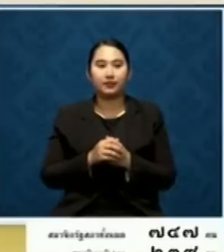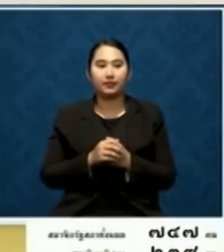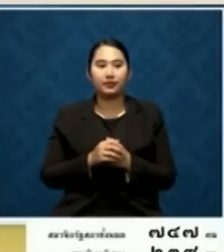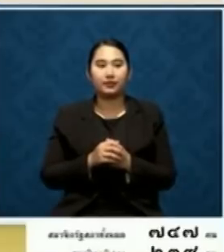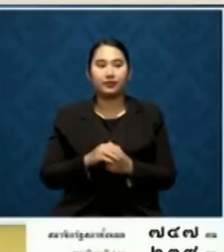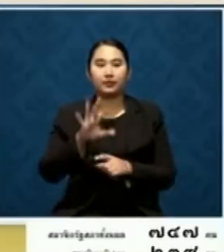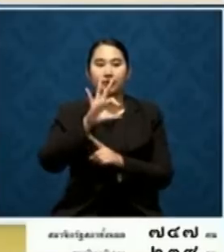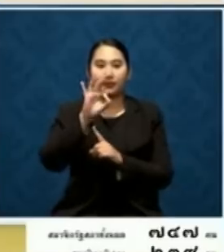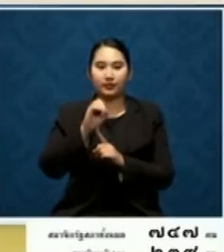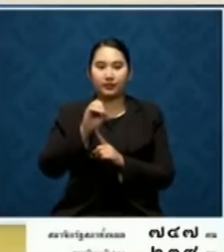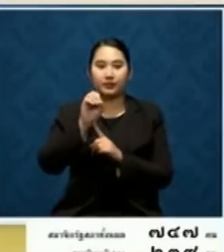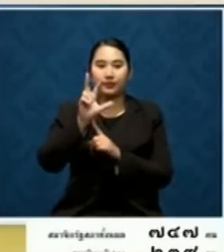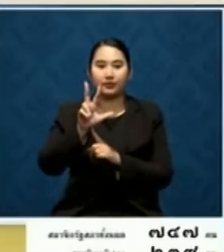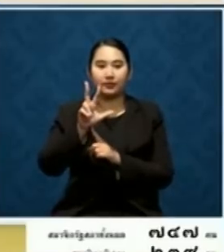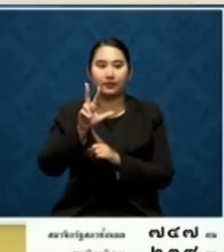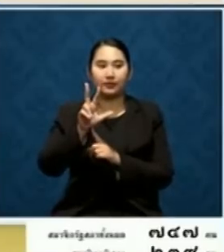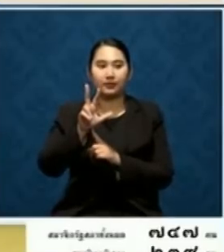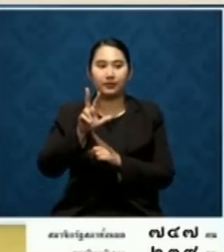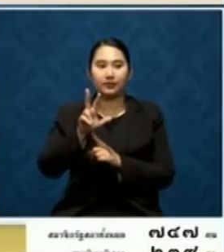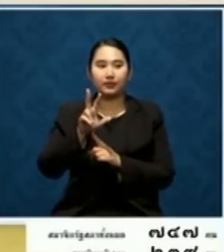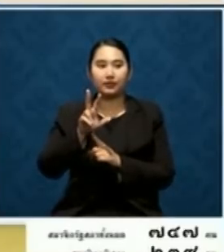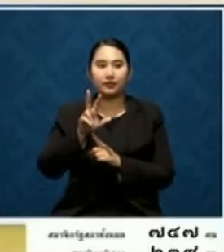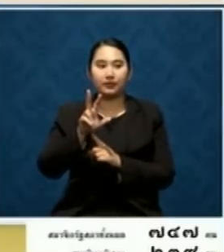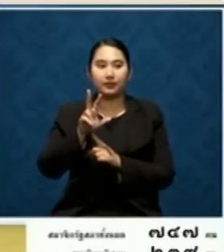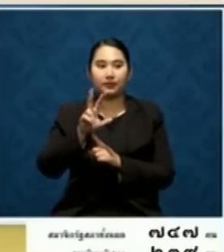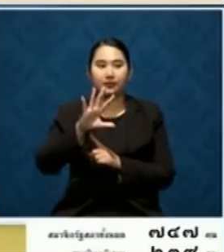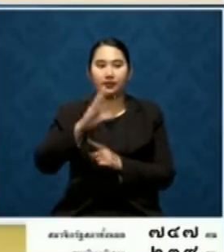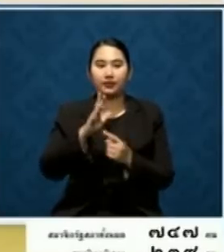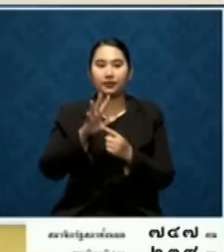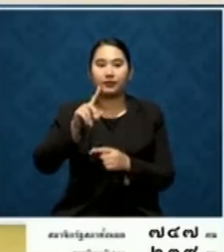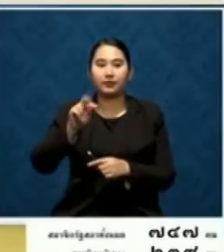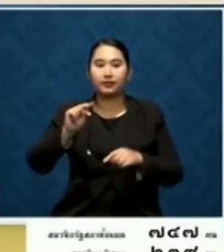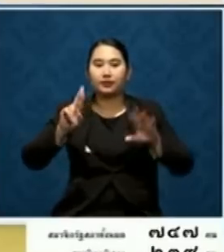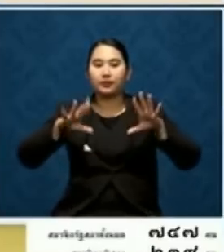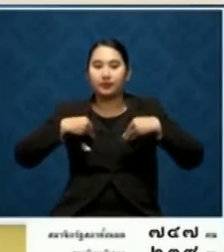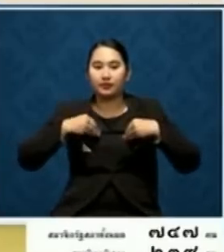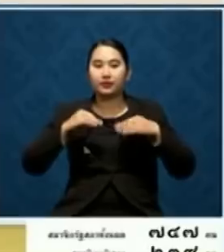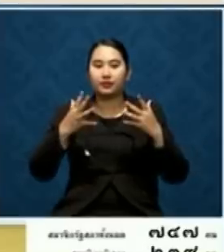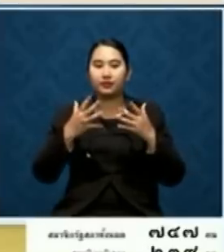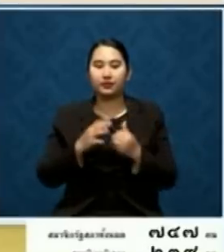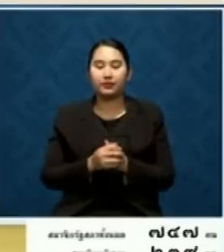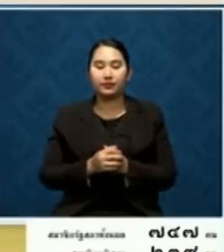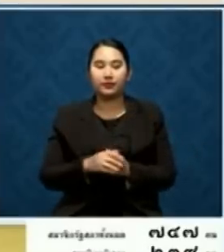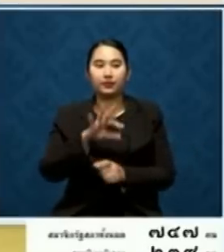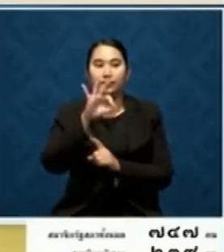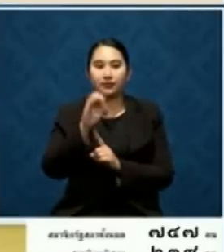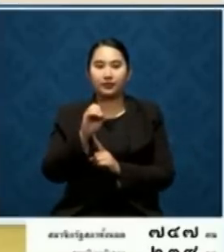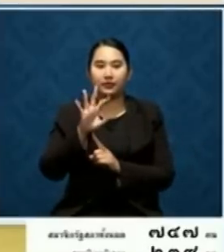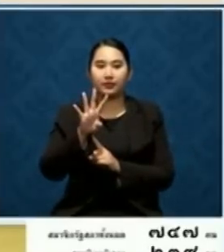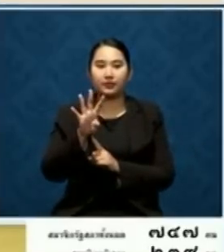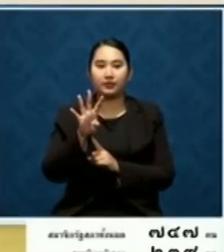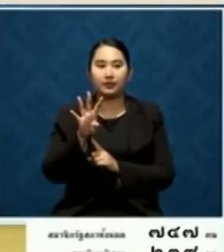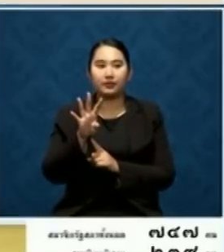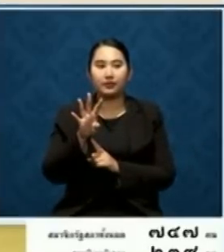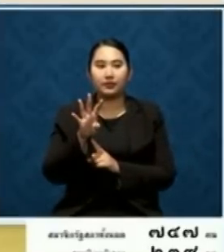93นายฉัตรสุภัทรวณิช ไม่เห็นชอบครับ 94พ